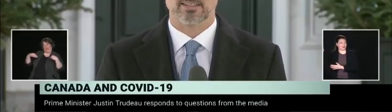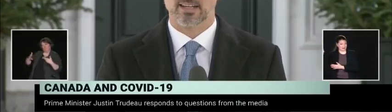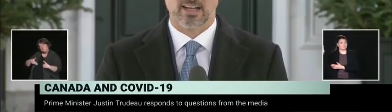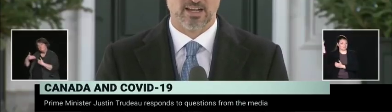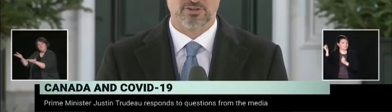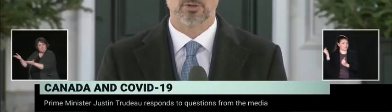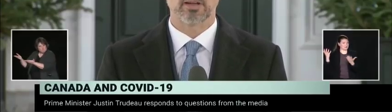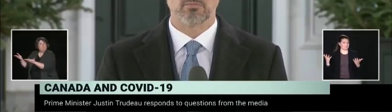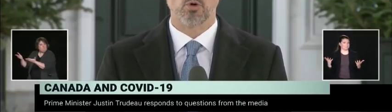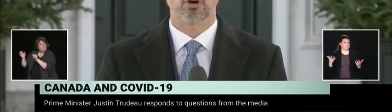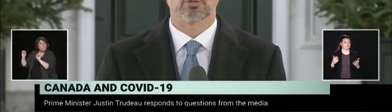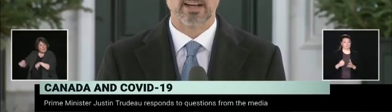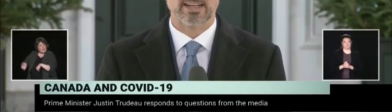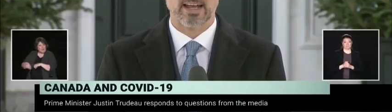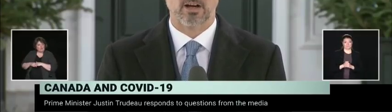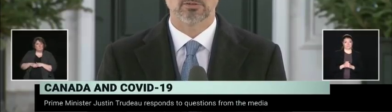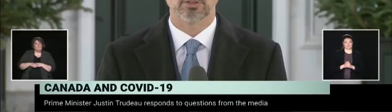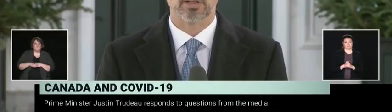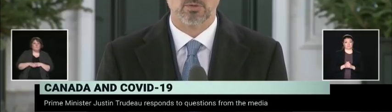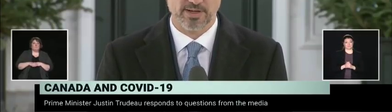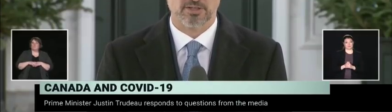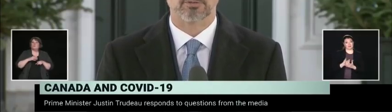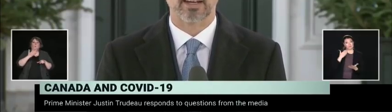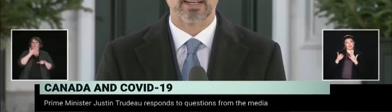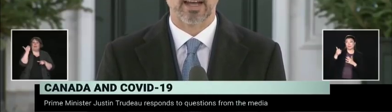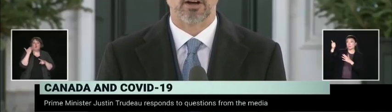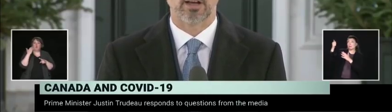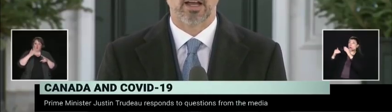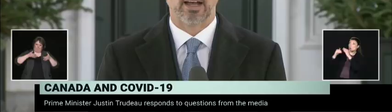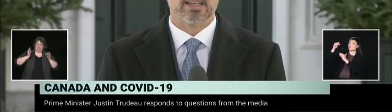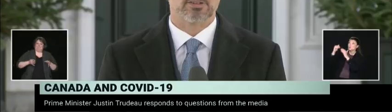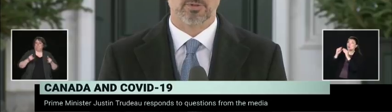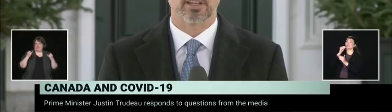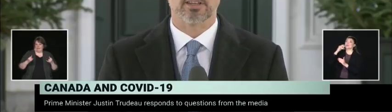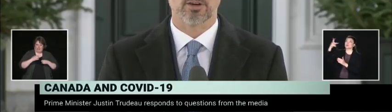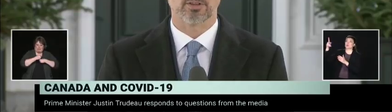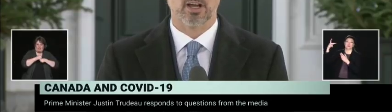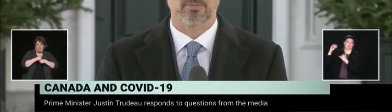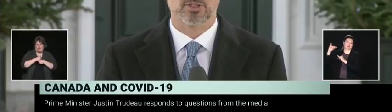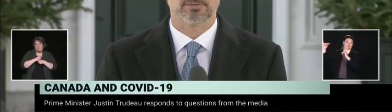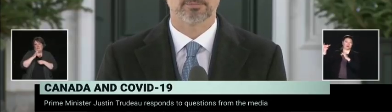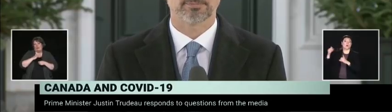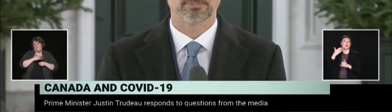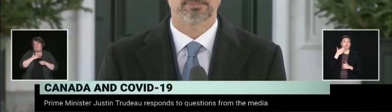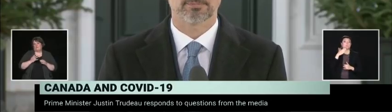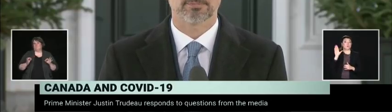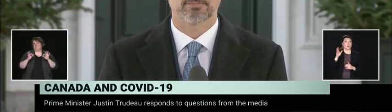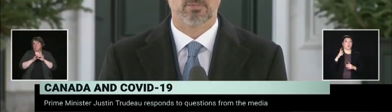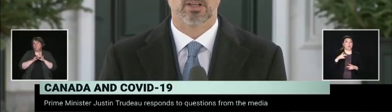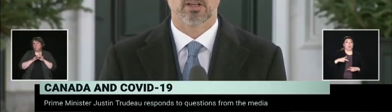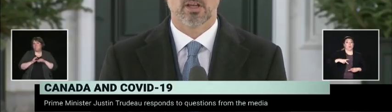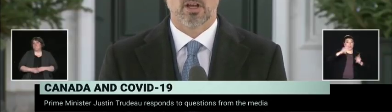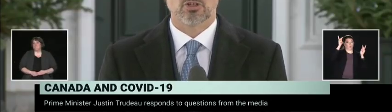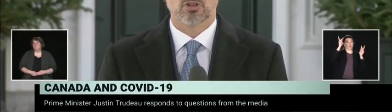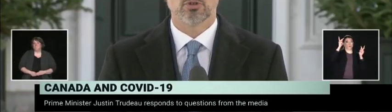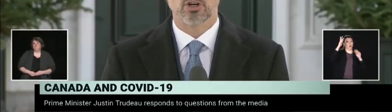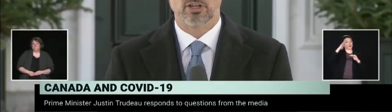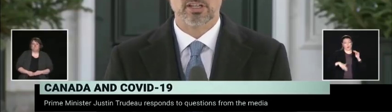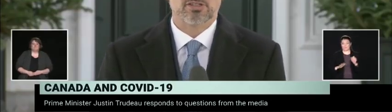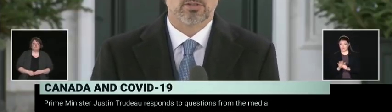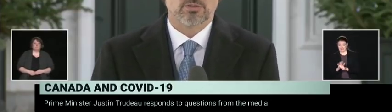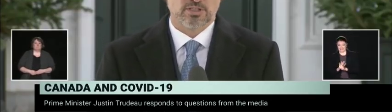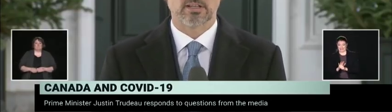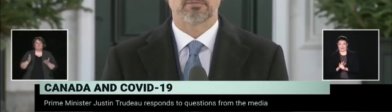For us, doing more right now, doing quicker right now, is really the only option. Okay.